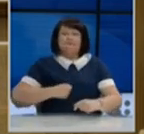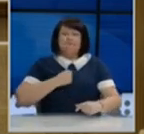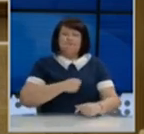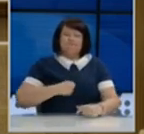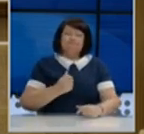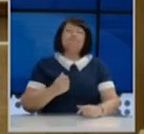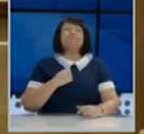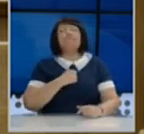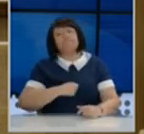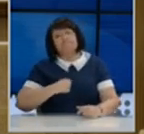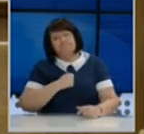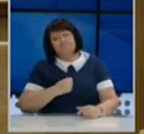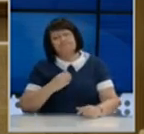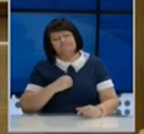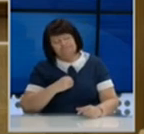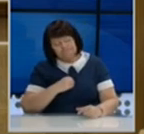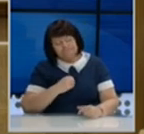θλίψη,